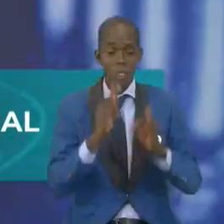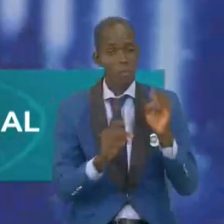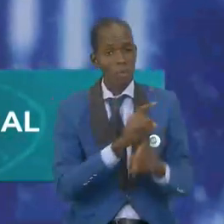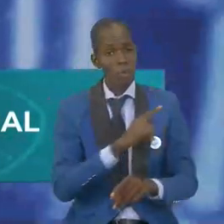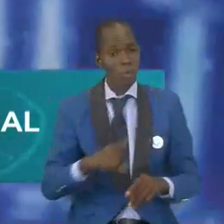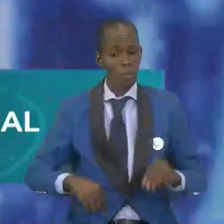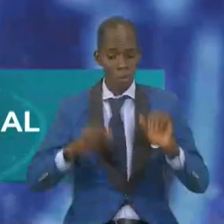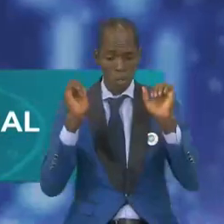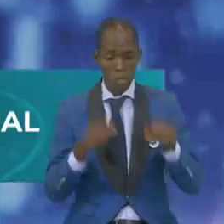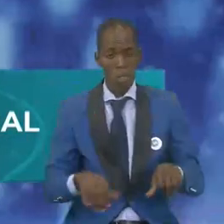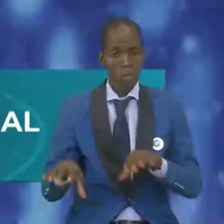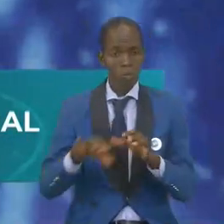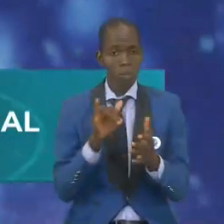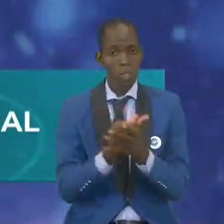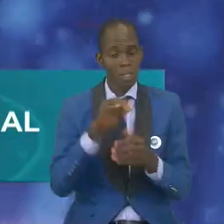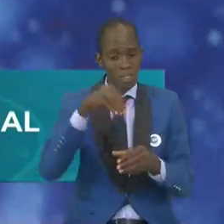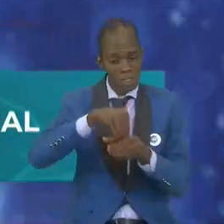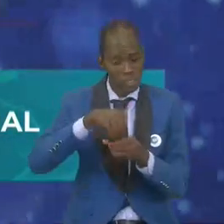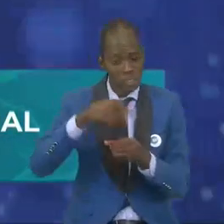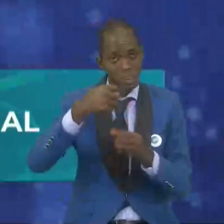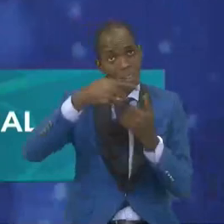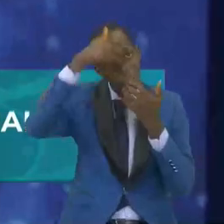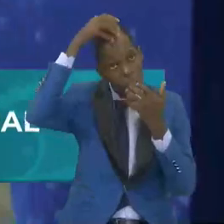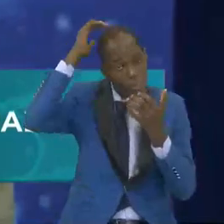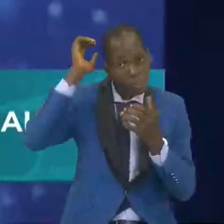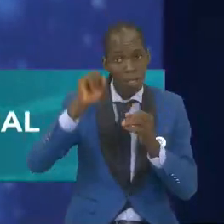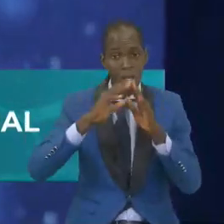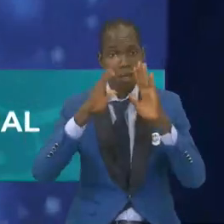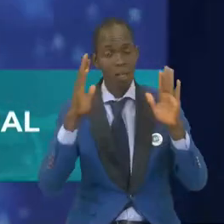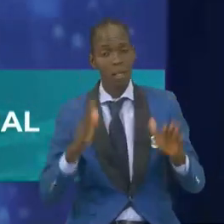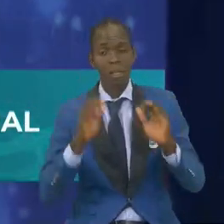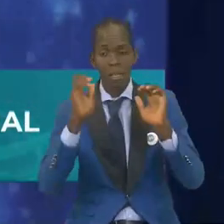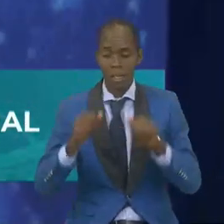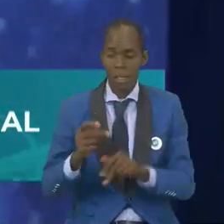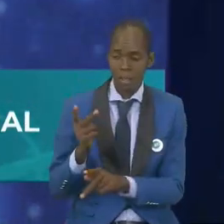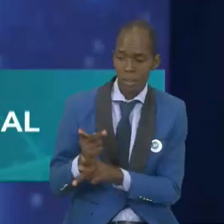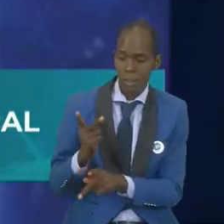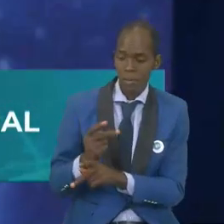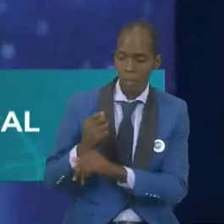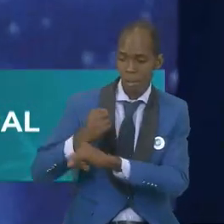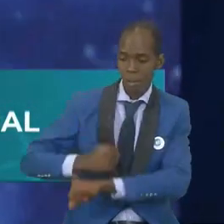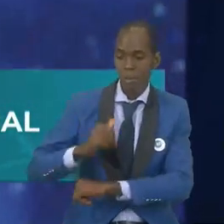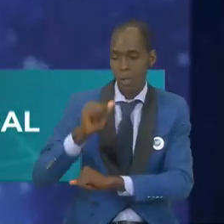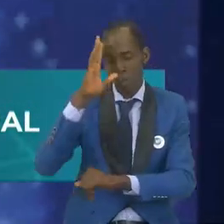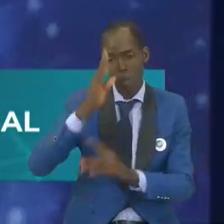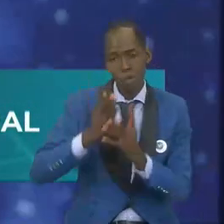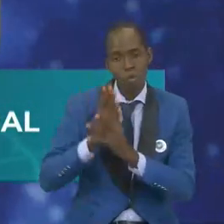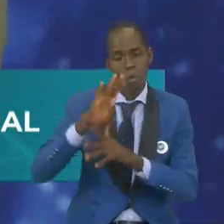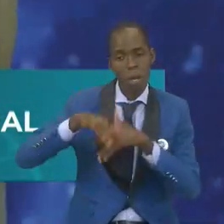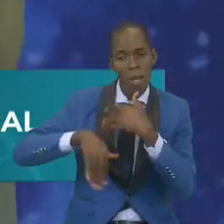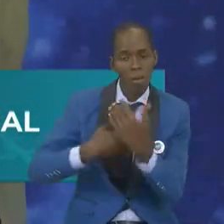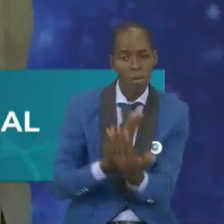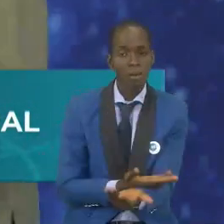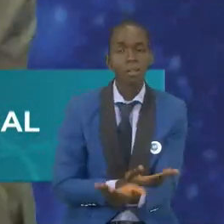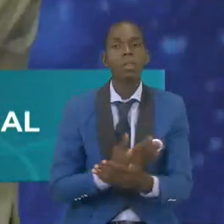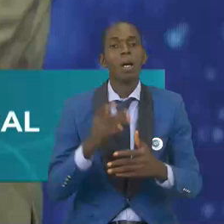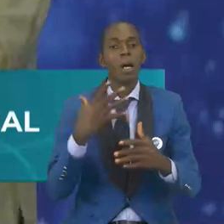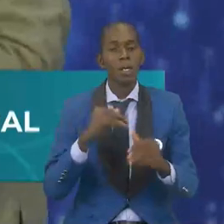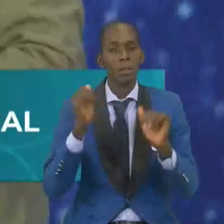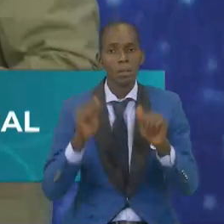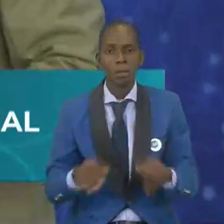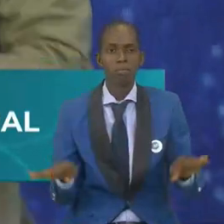de l'Éternel. Si Dieu a pu le faire, pour que dans la fosse au lion, il a pu garder